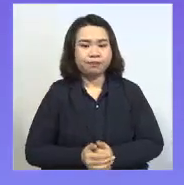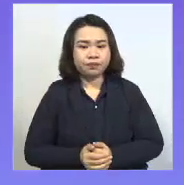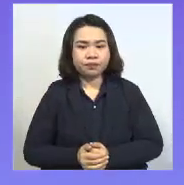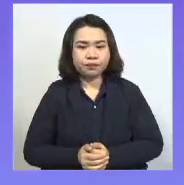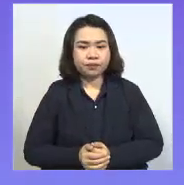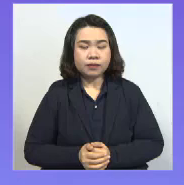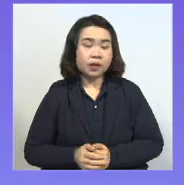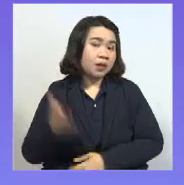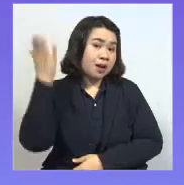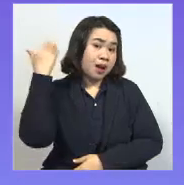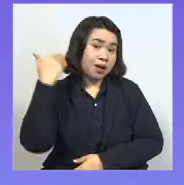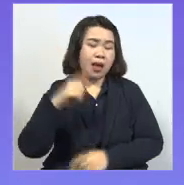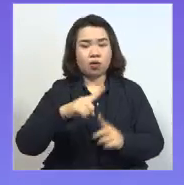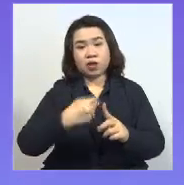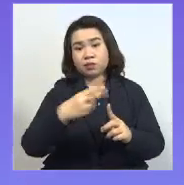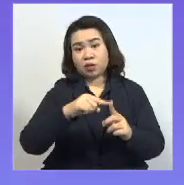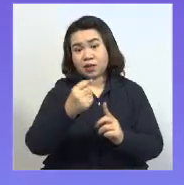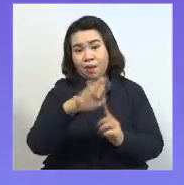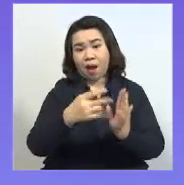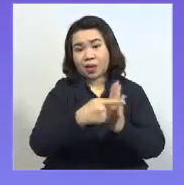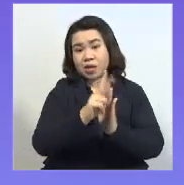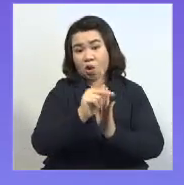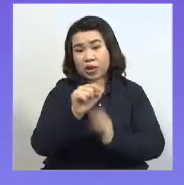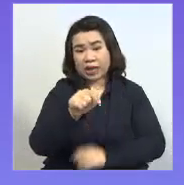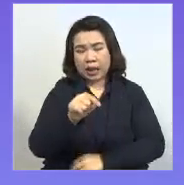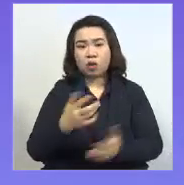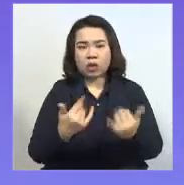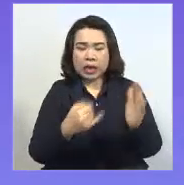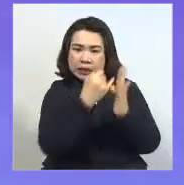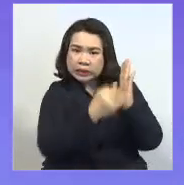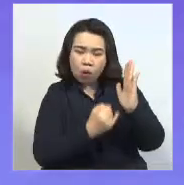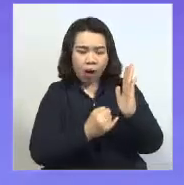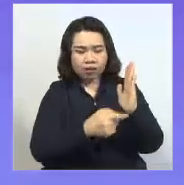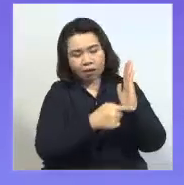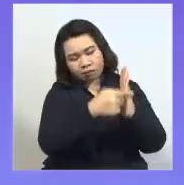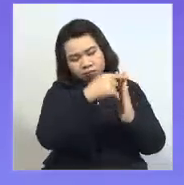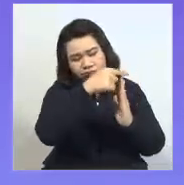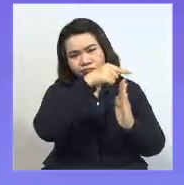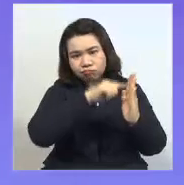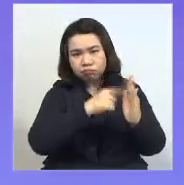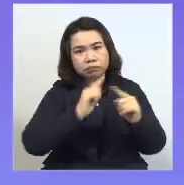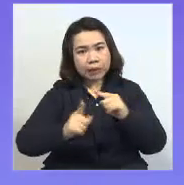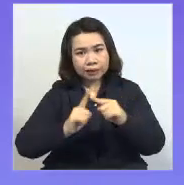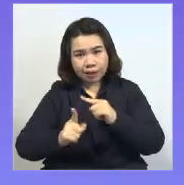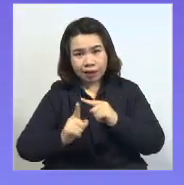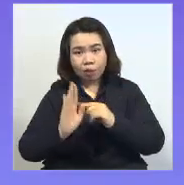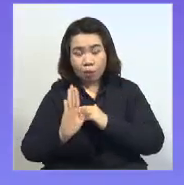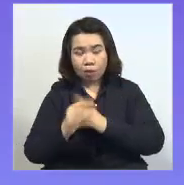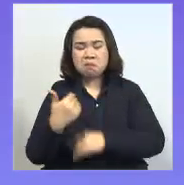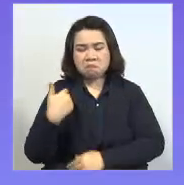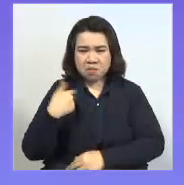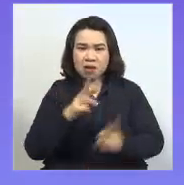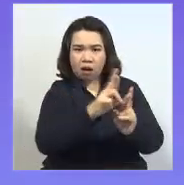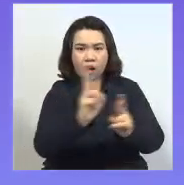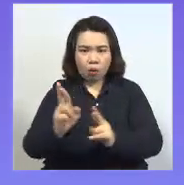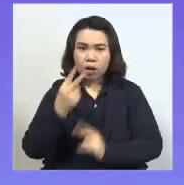นที่เขาไปก่อเหตุล่าสุดก็คือที่ขอนแก่นใช่ไหมคะเพราะฉะนั้นตอนนี้เนี่ยตามพื้นที่แนวชายแดนแนวรอยต่อกับประเทศเพื่อนบ้านหลายๆจุดก็มีการ